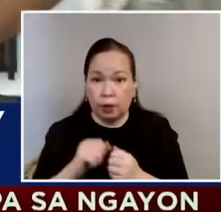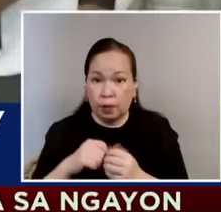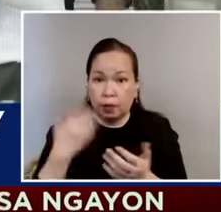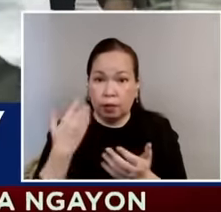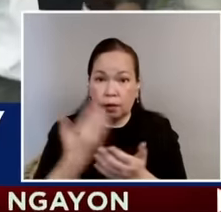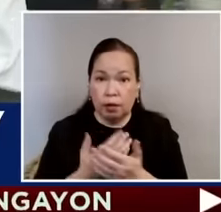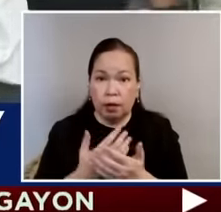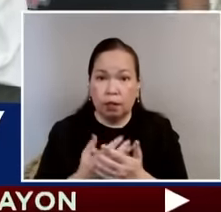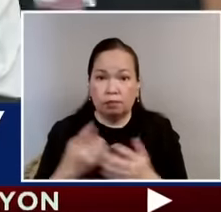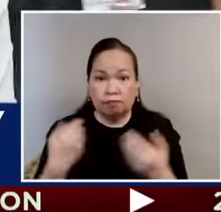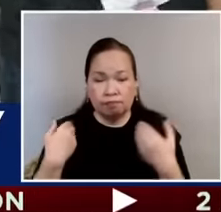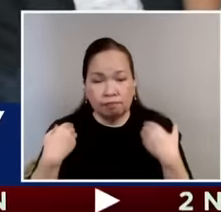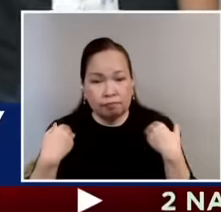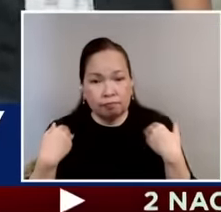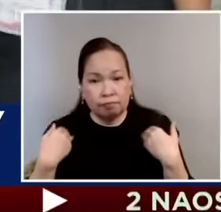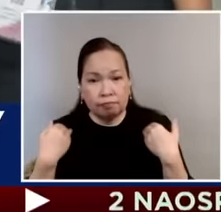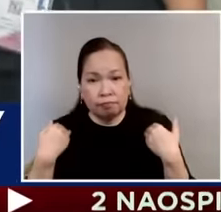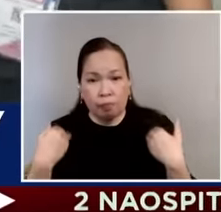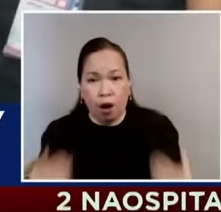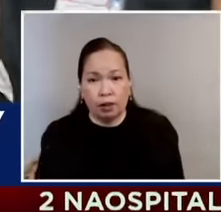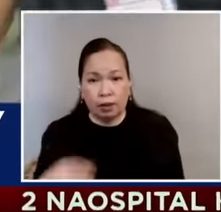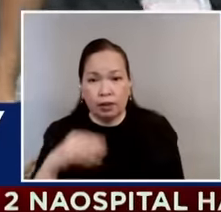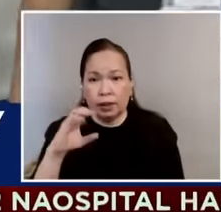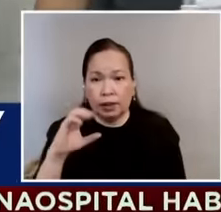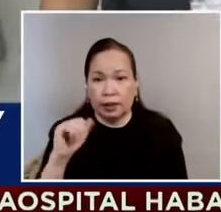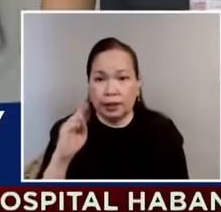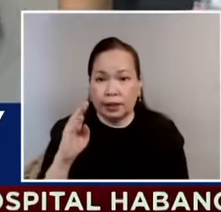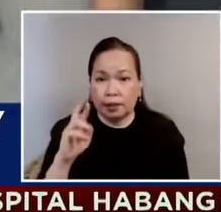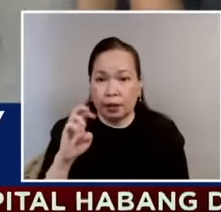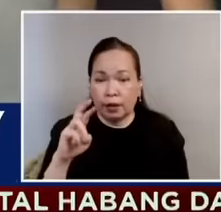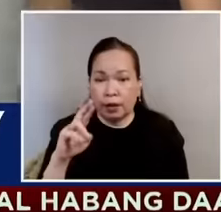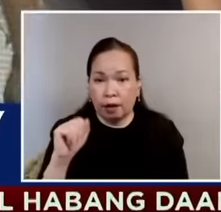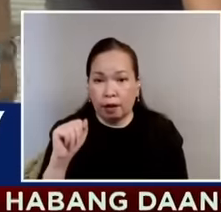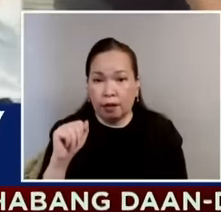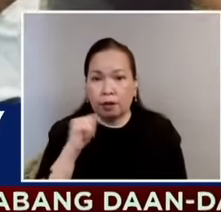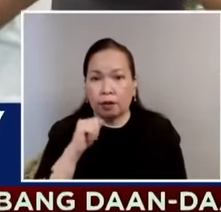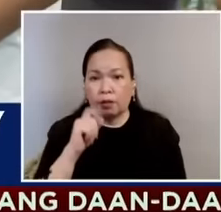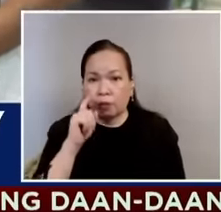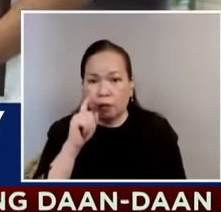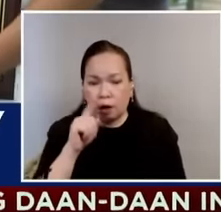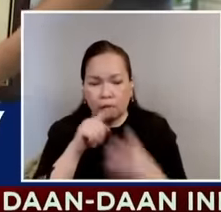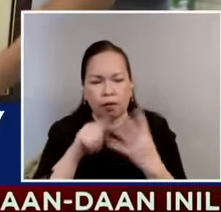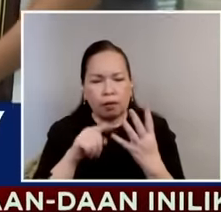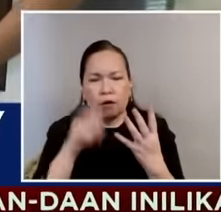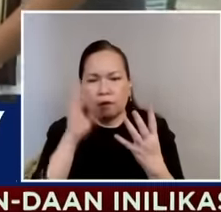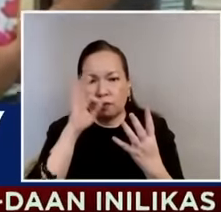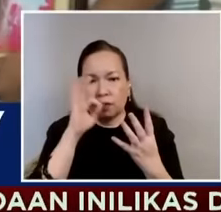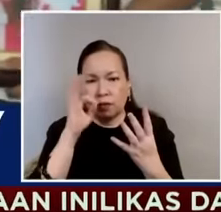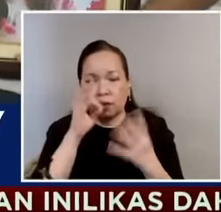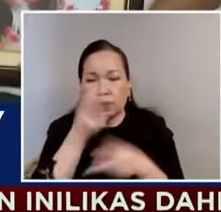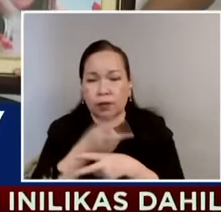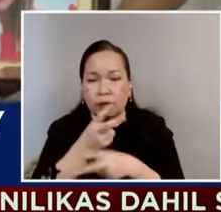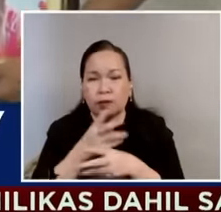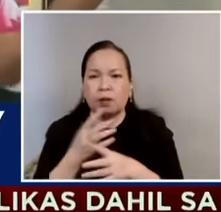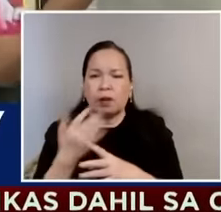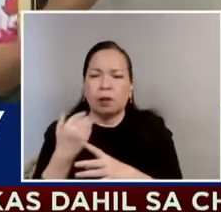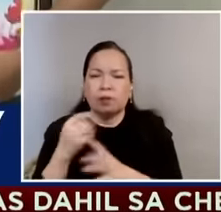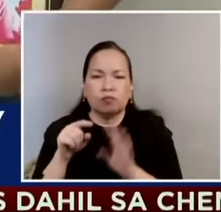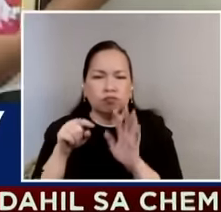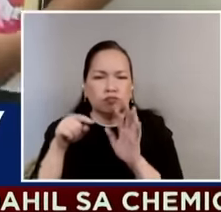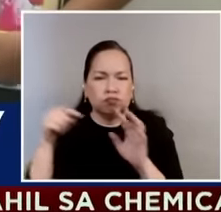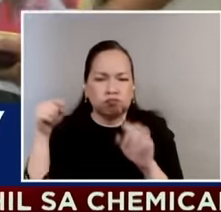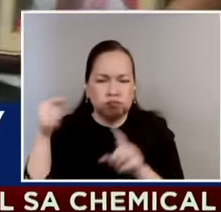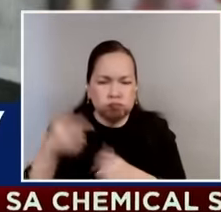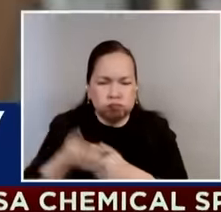labi ni Mary Grace Prodigo Cabrera, isa sa 4 na Pinoy caregiver na pinatay sa madugong October 7